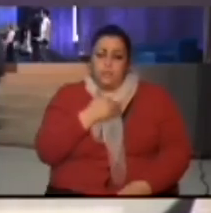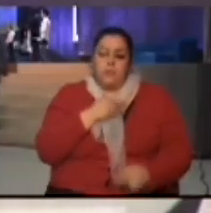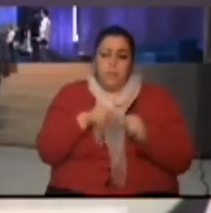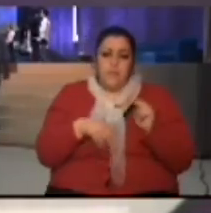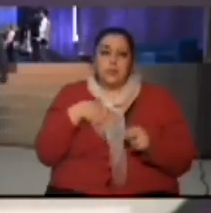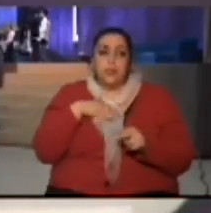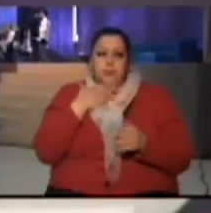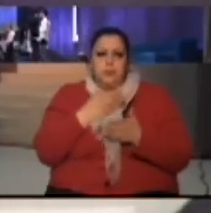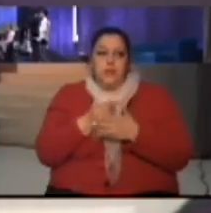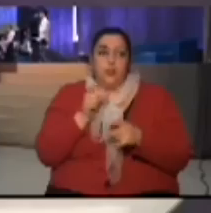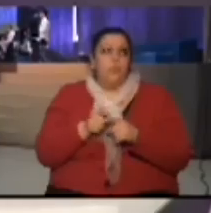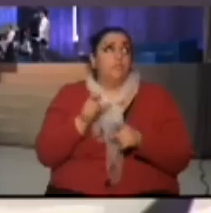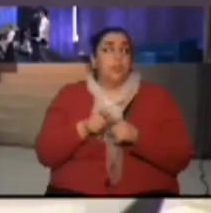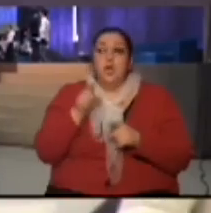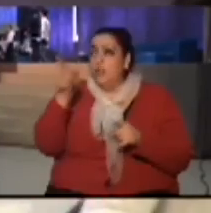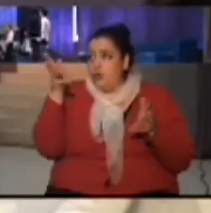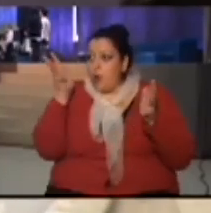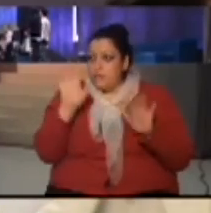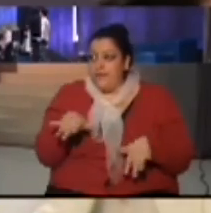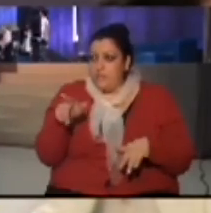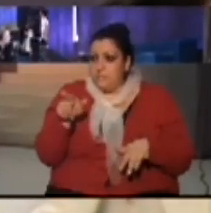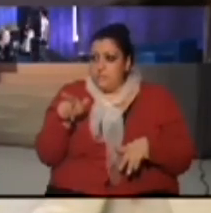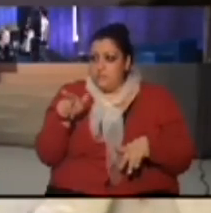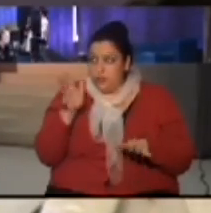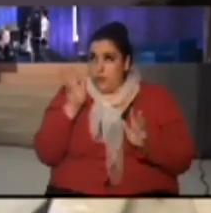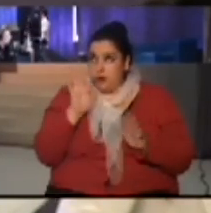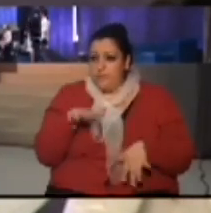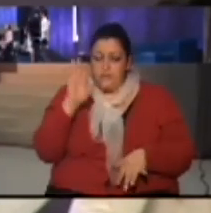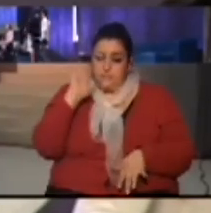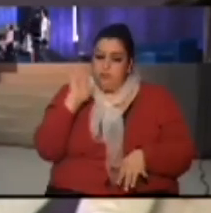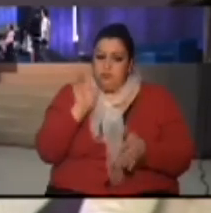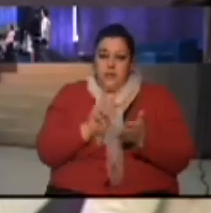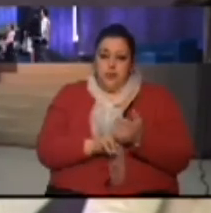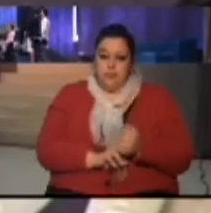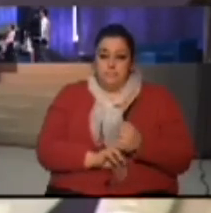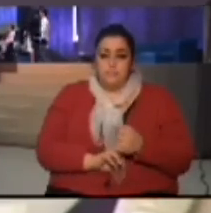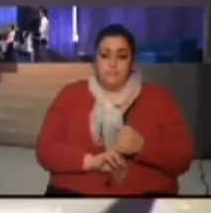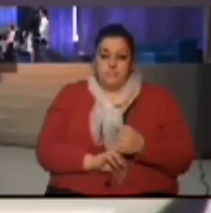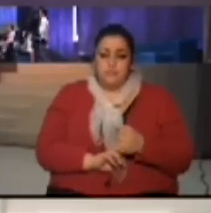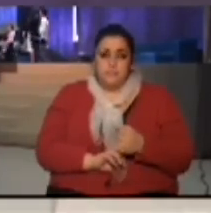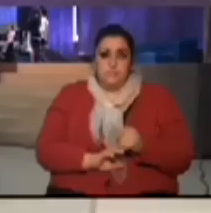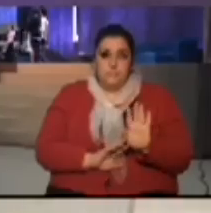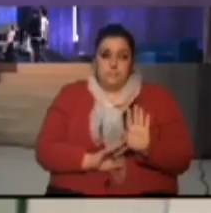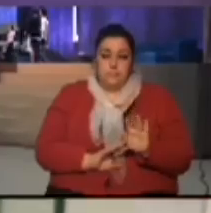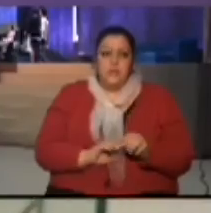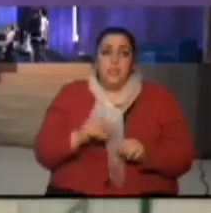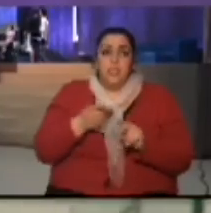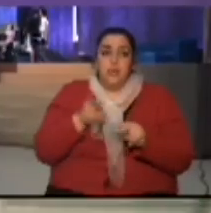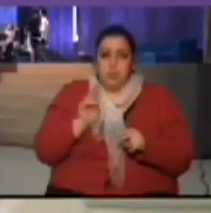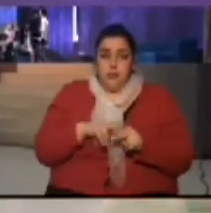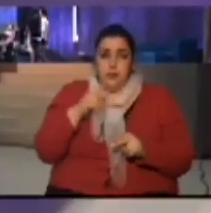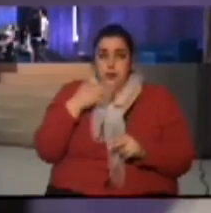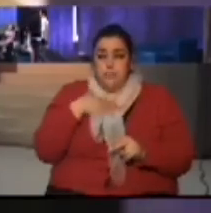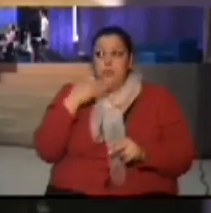խոսքը, դու օրհնված ես, թույլ տուր մի բան ասեմ քեզ, իմ ու քո կյանքը նման է մի